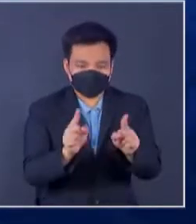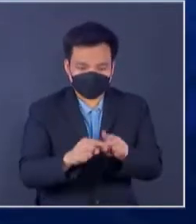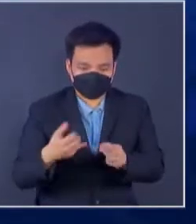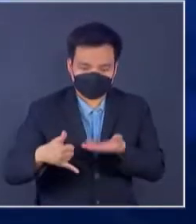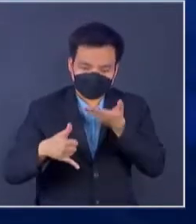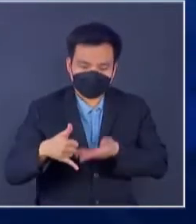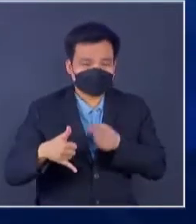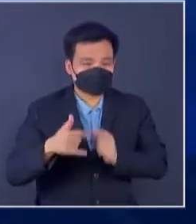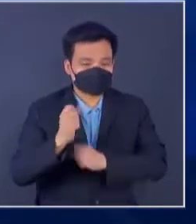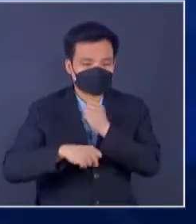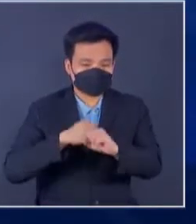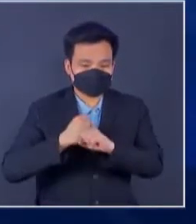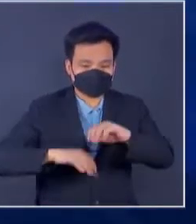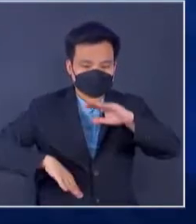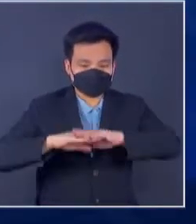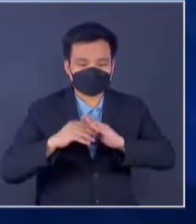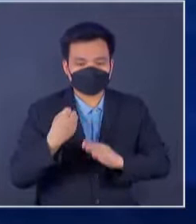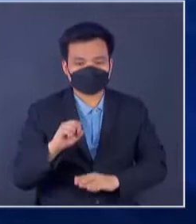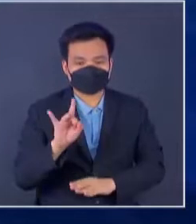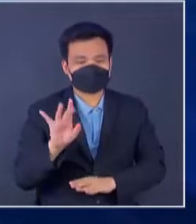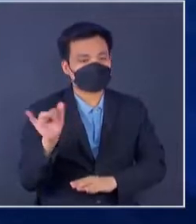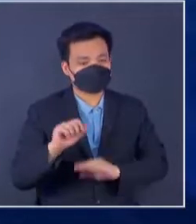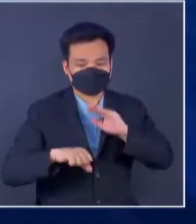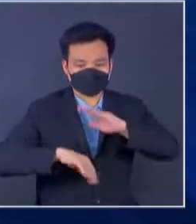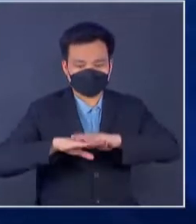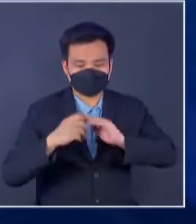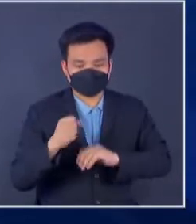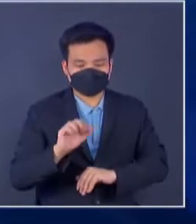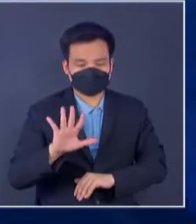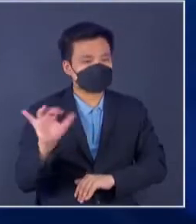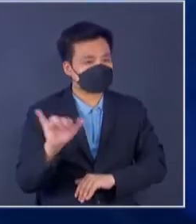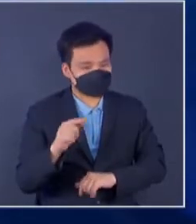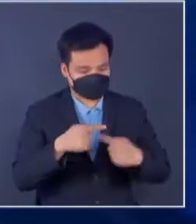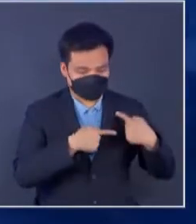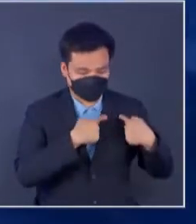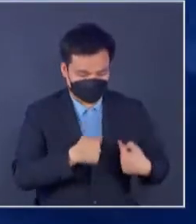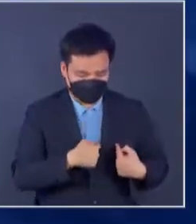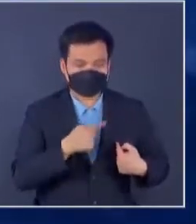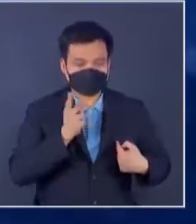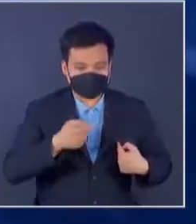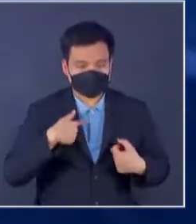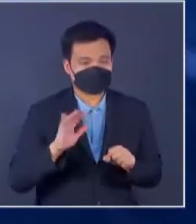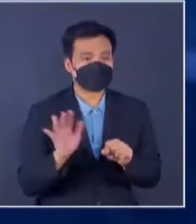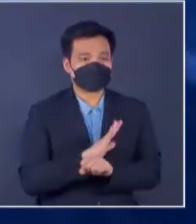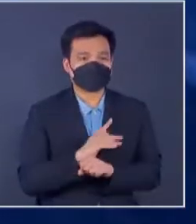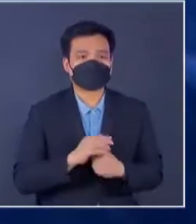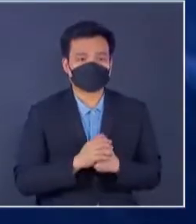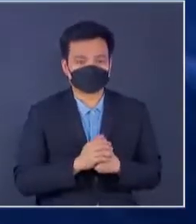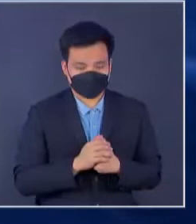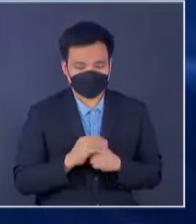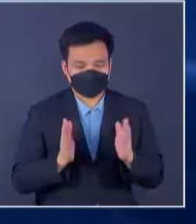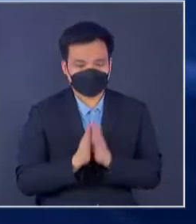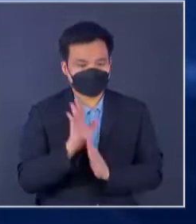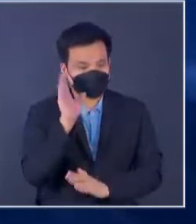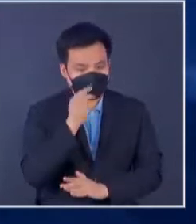แม้ว่าอายุจะยังไม่ถึงแต่ว่าเรื่องใจเนี่ยโอ้โหเอาไปเลยฮะเต็ม10ไม่หักเลยนะครับนี่ฮะเพราะว่าอยู่กับคุณพ ่